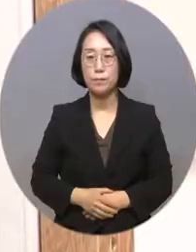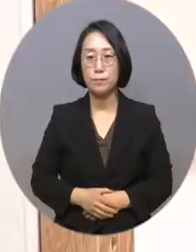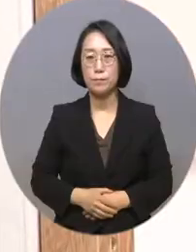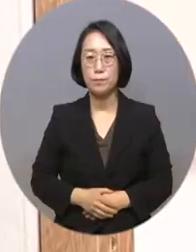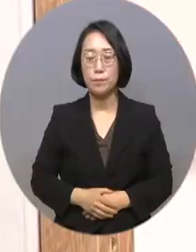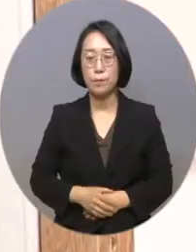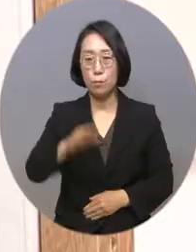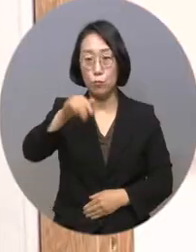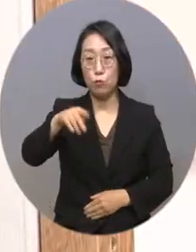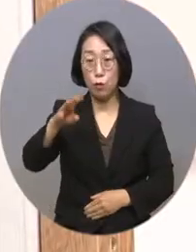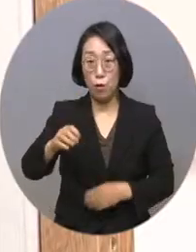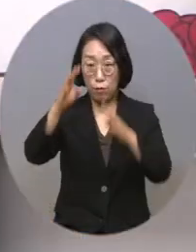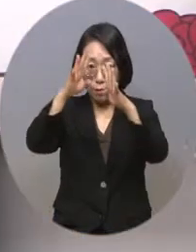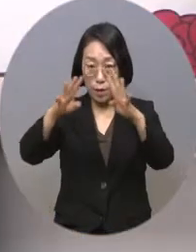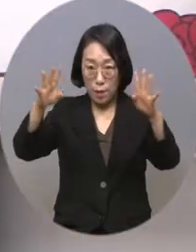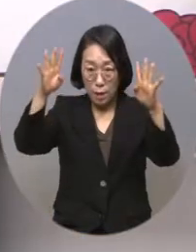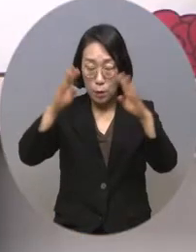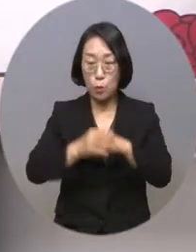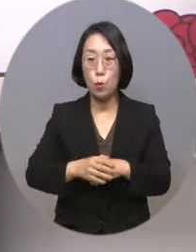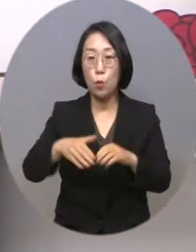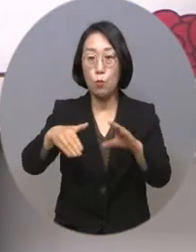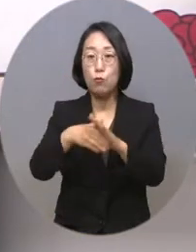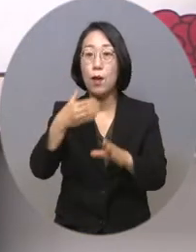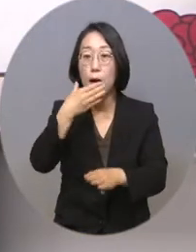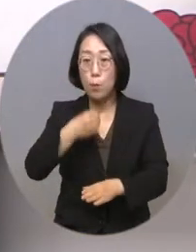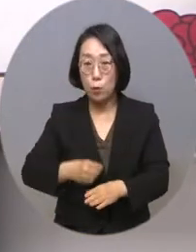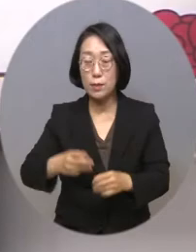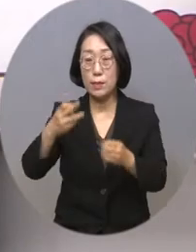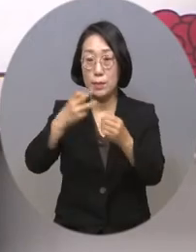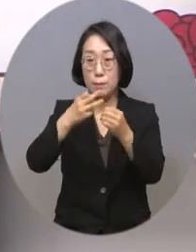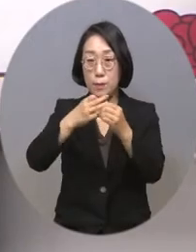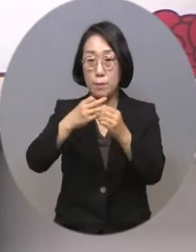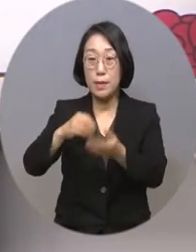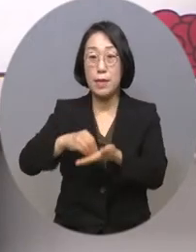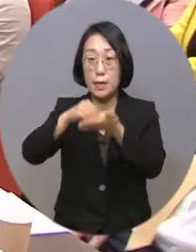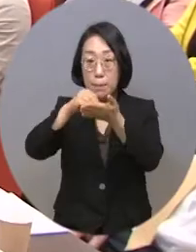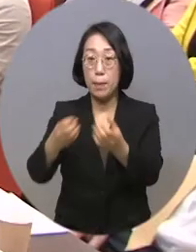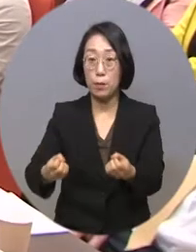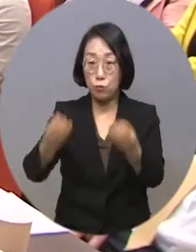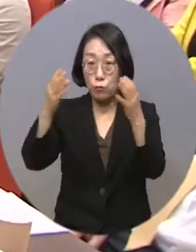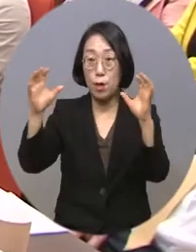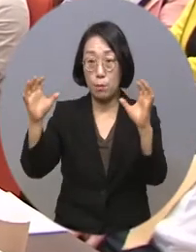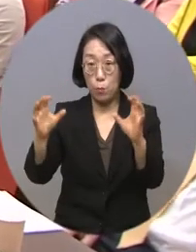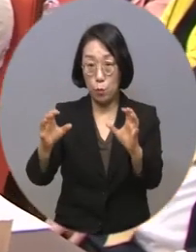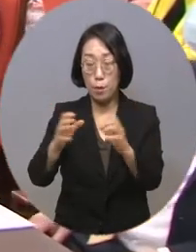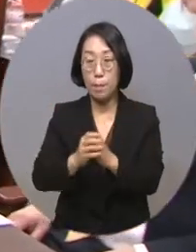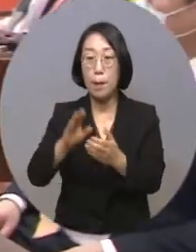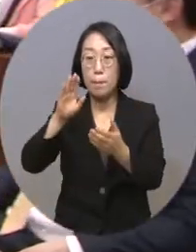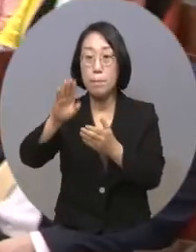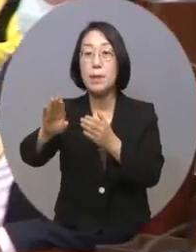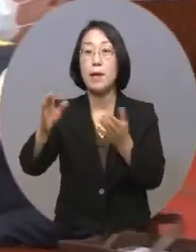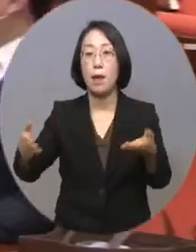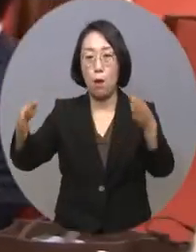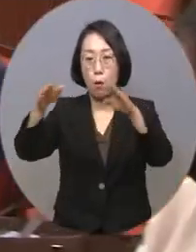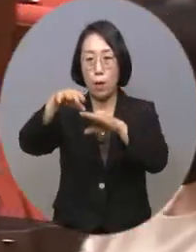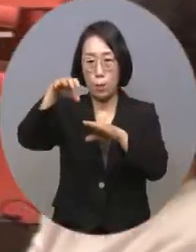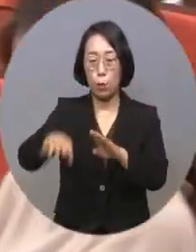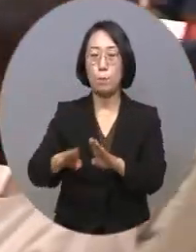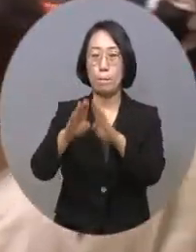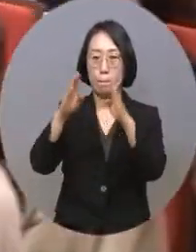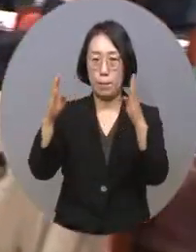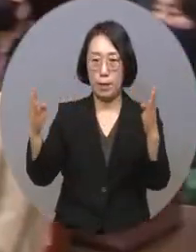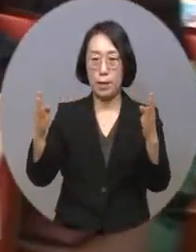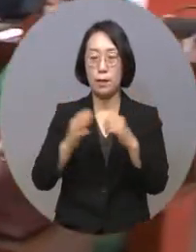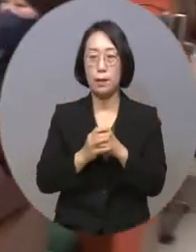국립 부경대학교 문화복지 ceo 과정 13개 입학식이 지난 19일 부경대학교 미래 권 ceo 허리에서 진행하였습니다